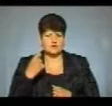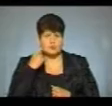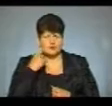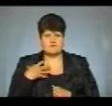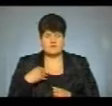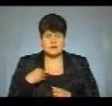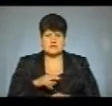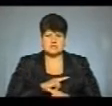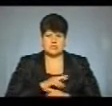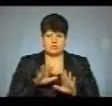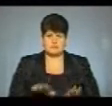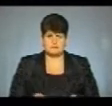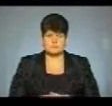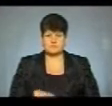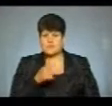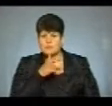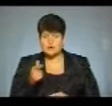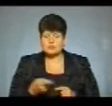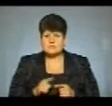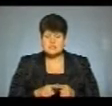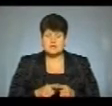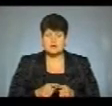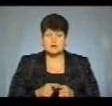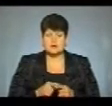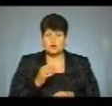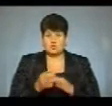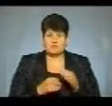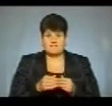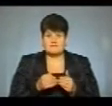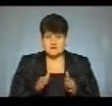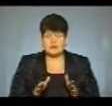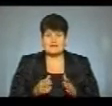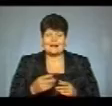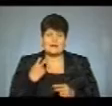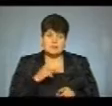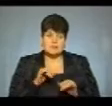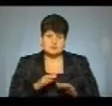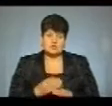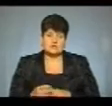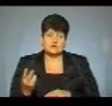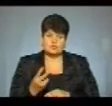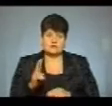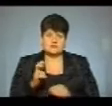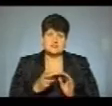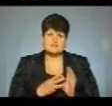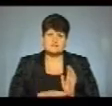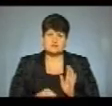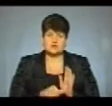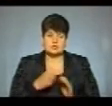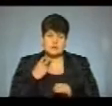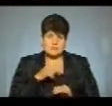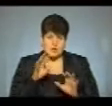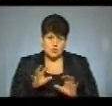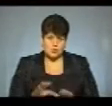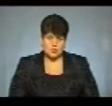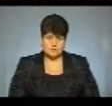львів'янин загинув на місці. Протягом цієї доби поліцейські відкриють кримінальне провадження за частиною 2 статті 286 Кримінального